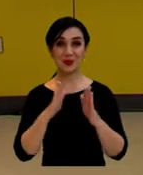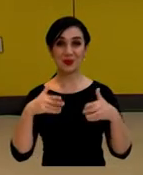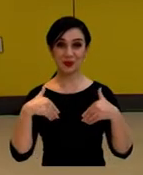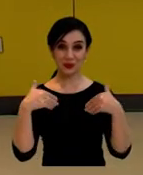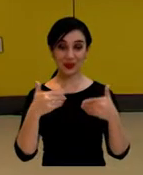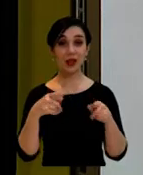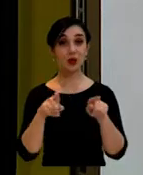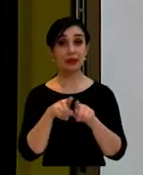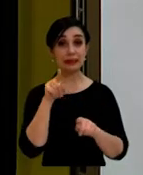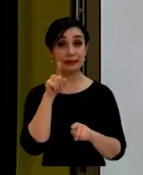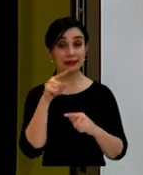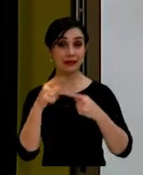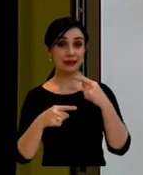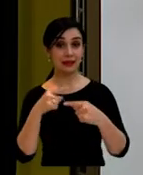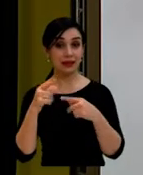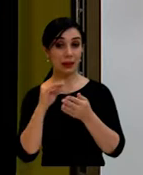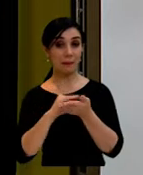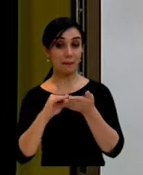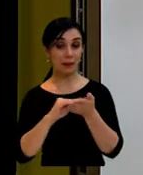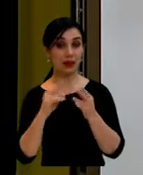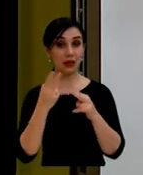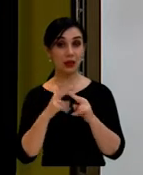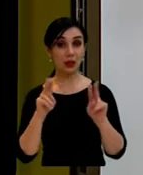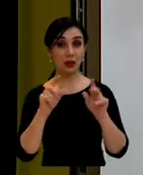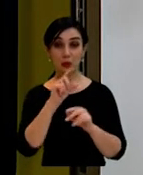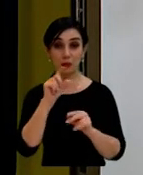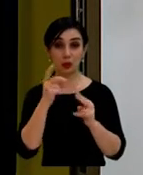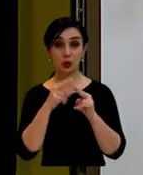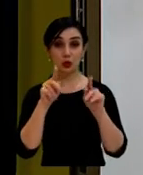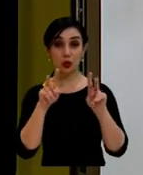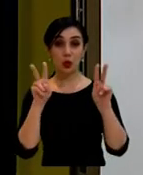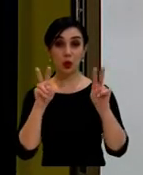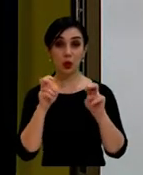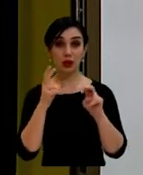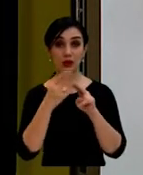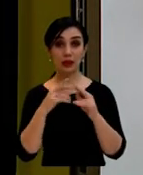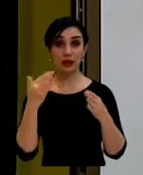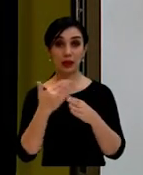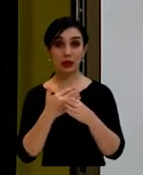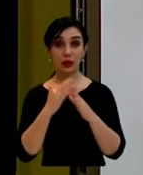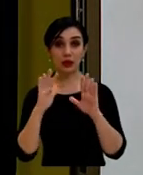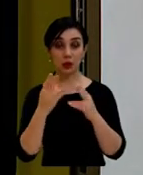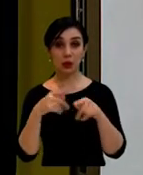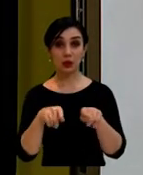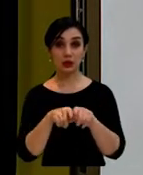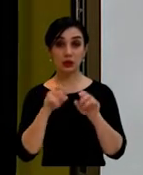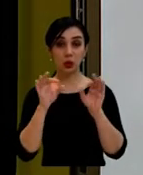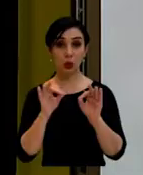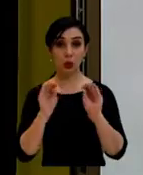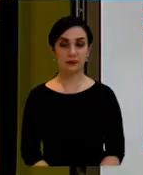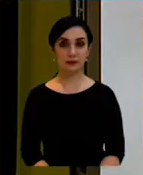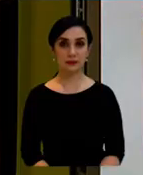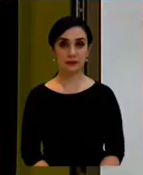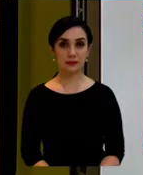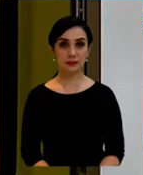Demak, siz keyinchalik matn yozish jarayonida mana shu qoidalarga tayangan holda tinish belgilarini to'g'ri qo'ya